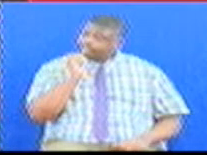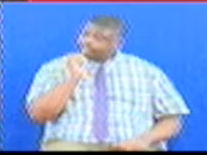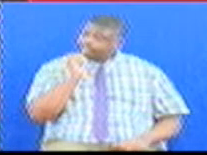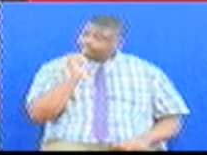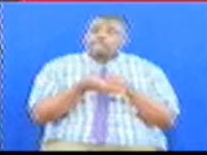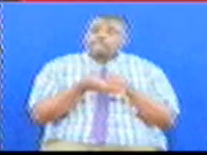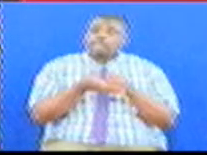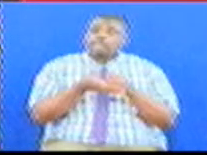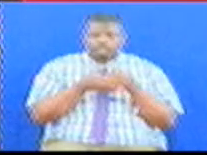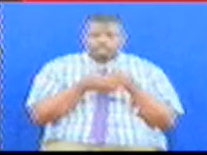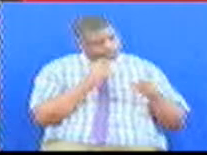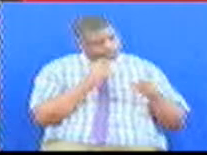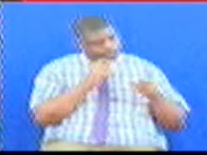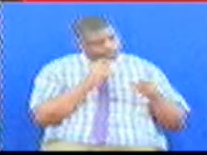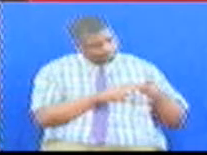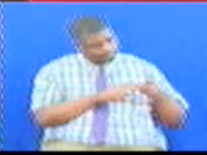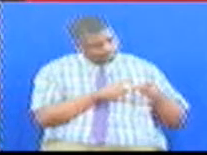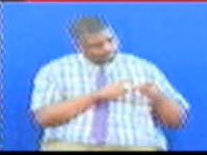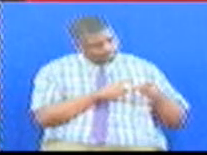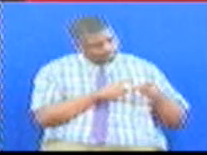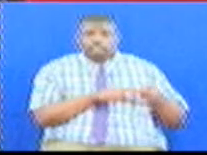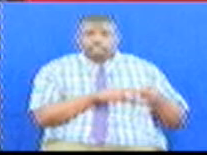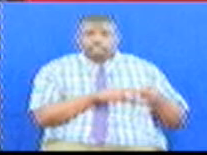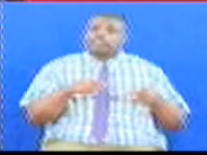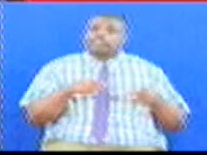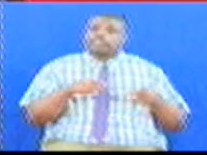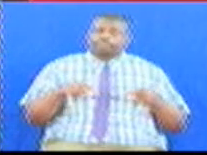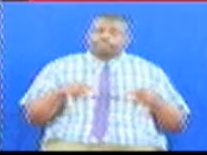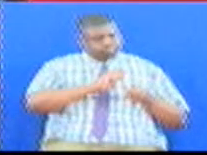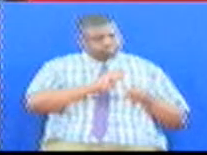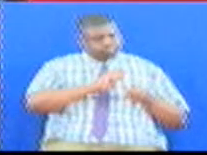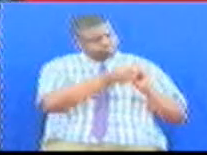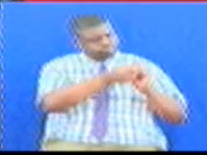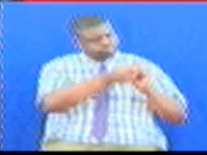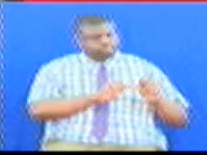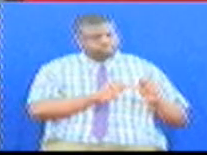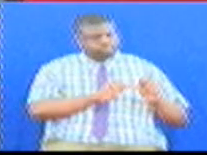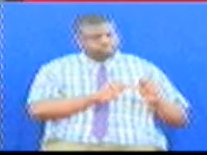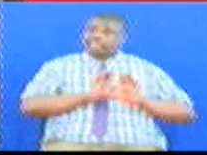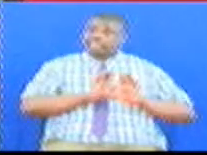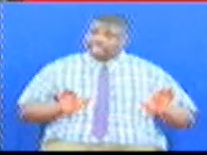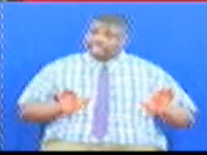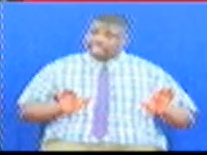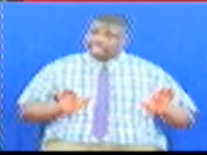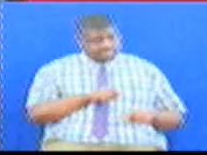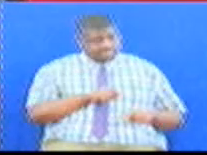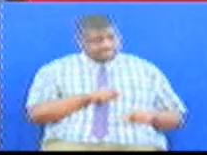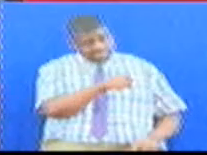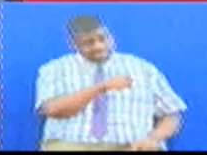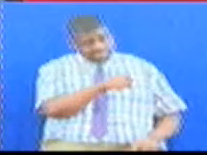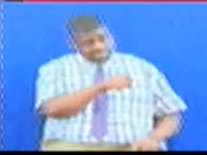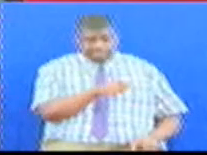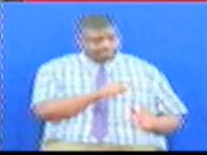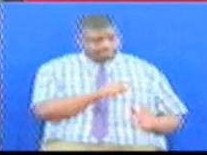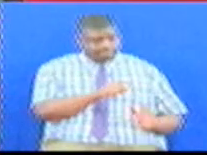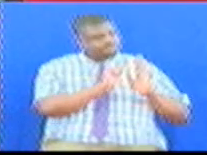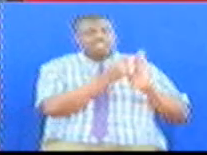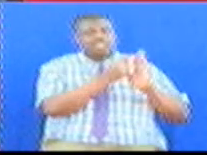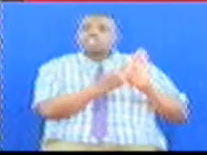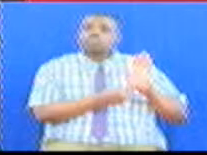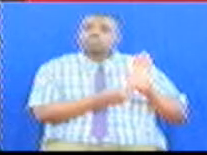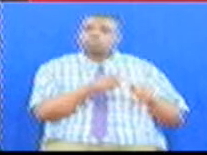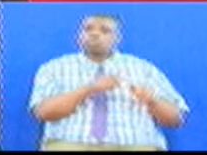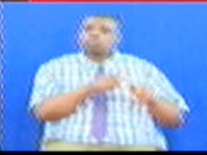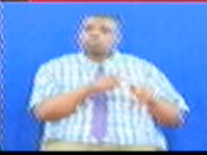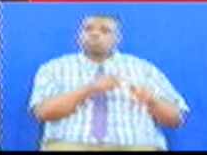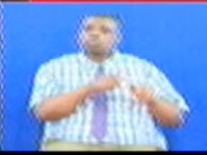eneo jingine ambalo tumeweza kulifanyia marekebisho ni hili la vigezo vya mtu